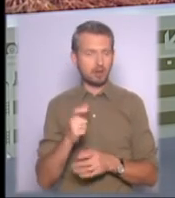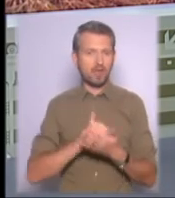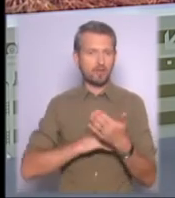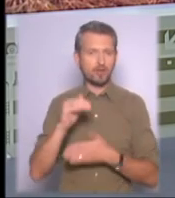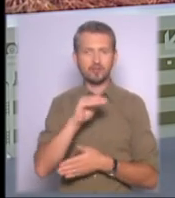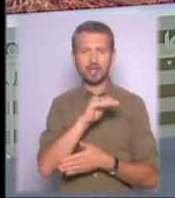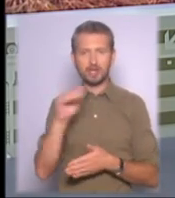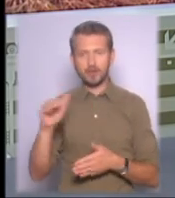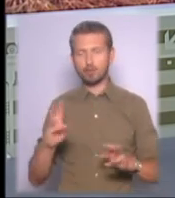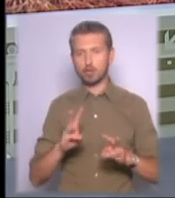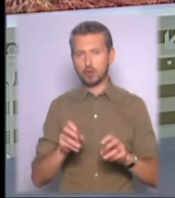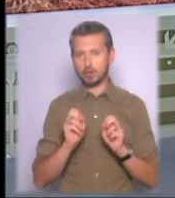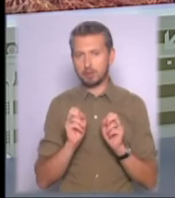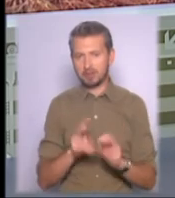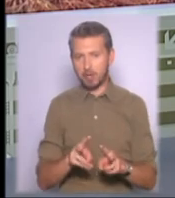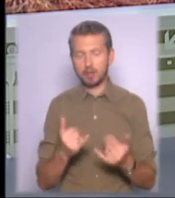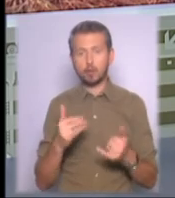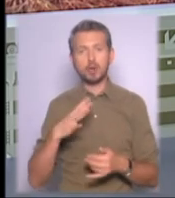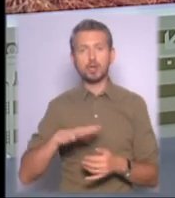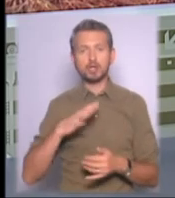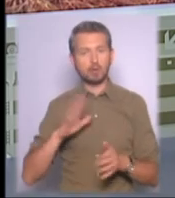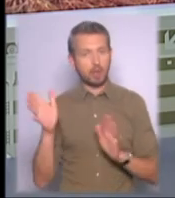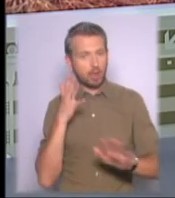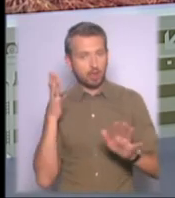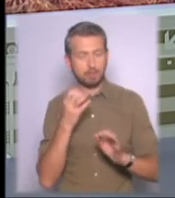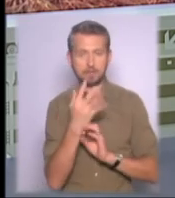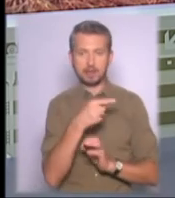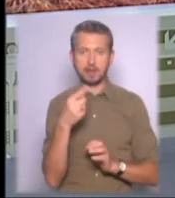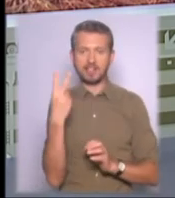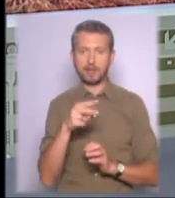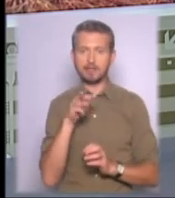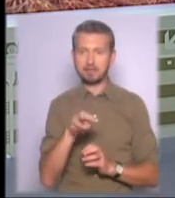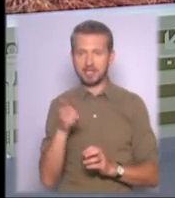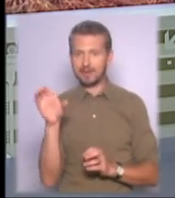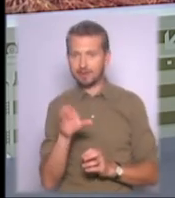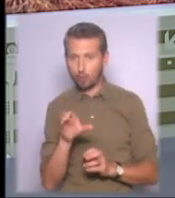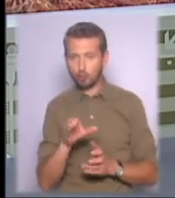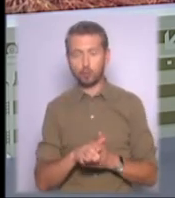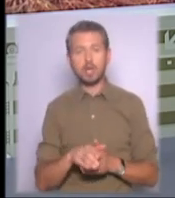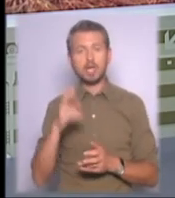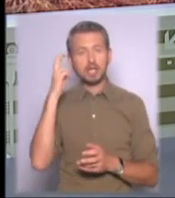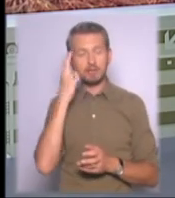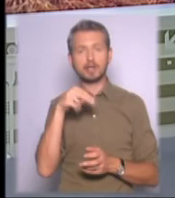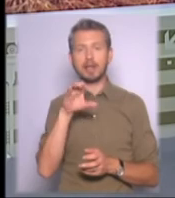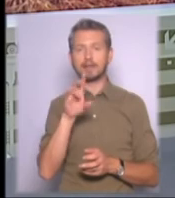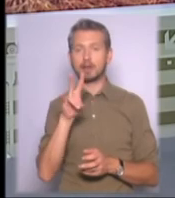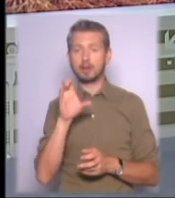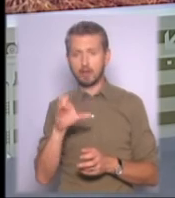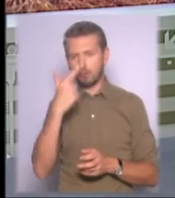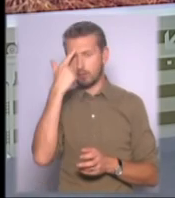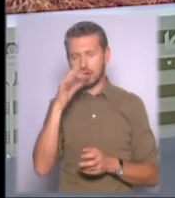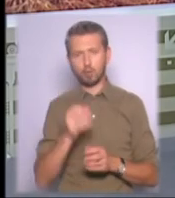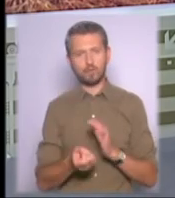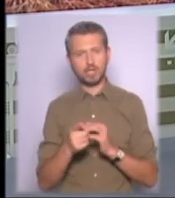рівень пожежної небезпеки. Сьогодні очікуються пориви вітру 15-20 метрів за секунду. Столичний ДСНС попереджає про виникнення